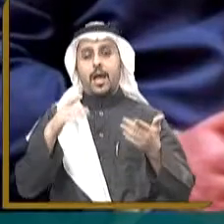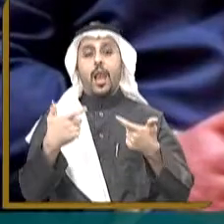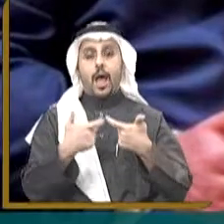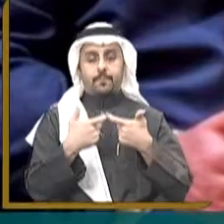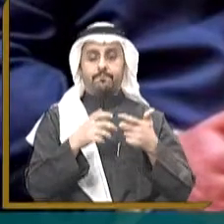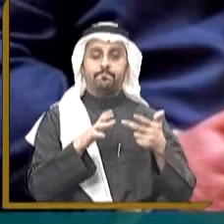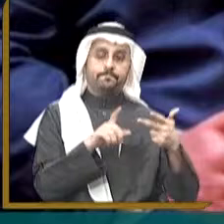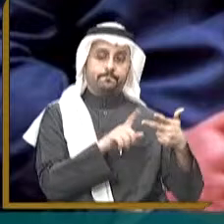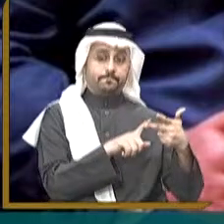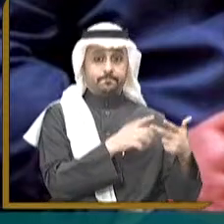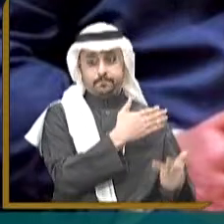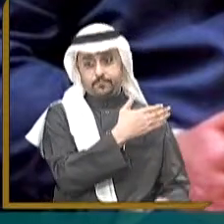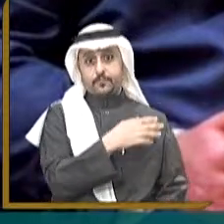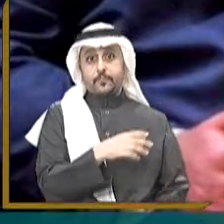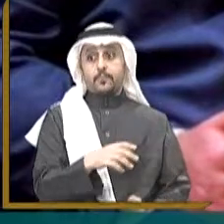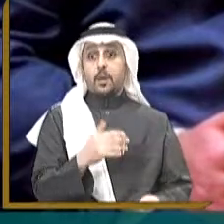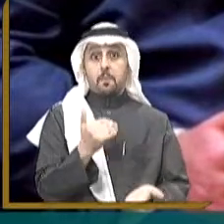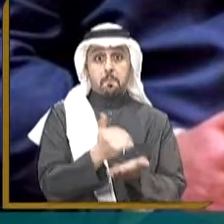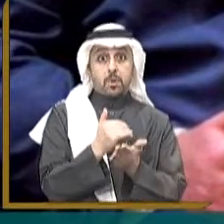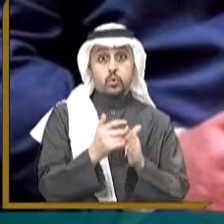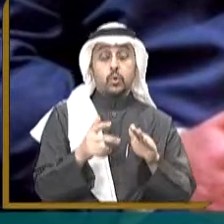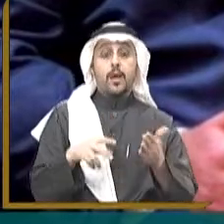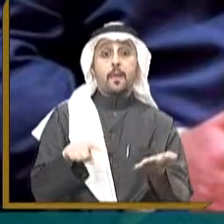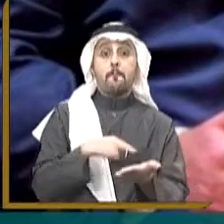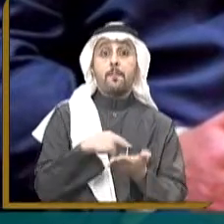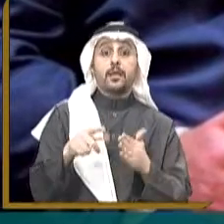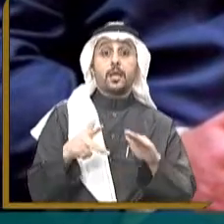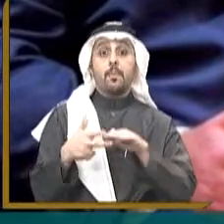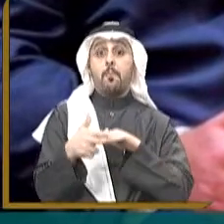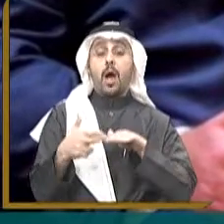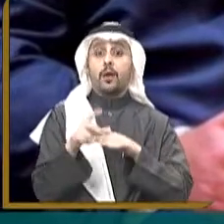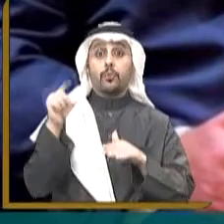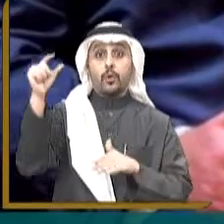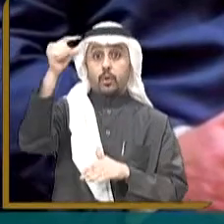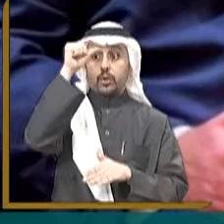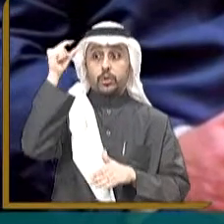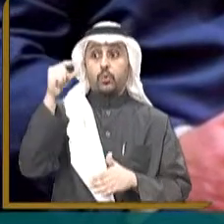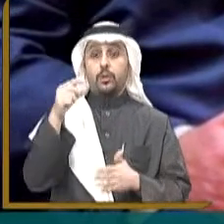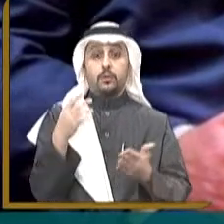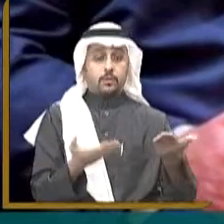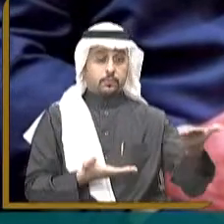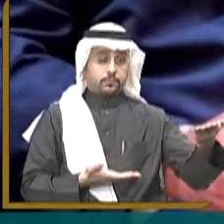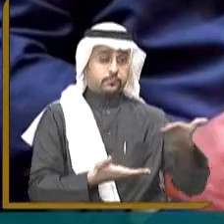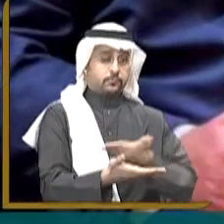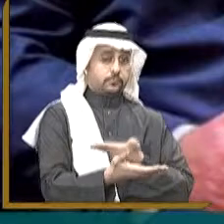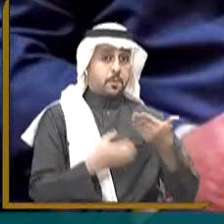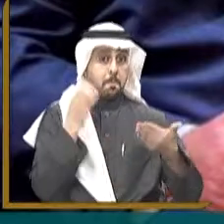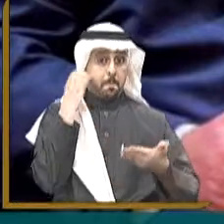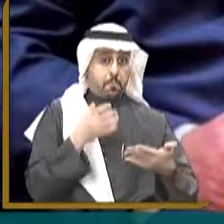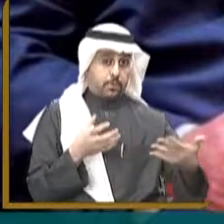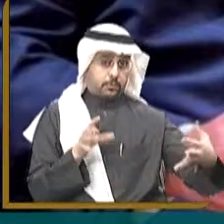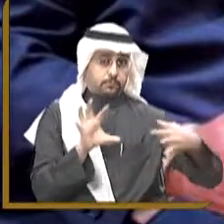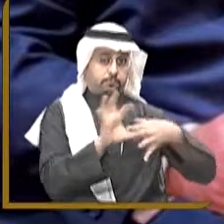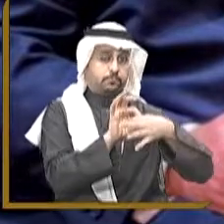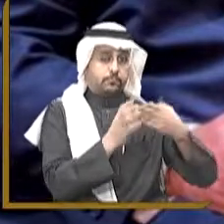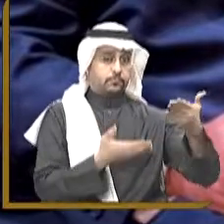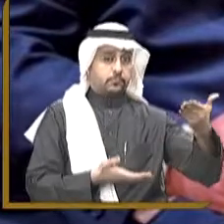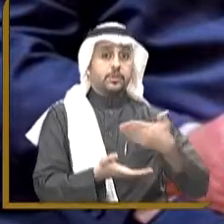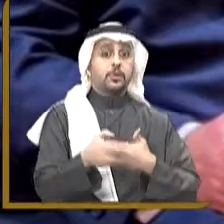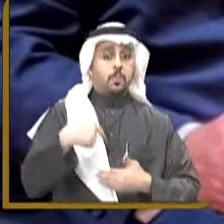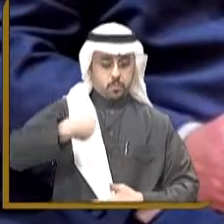سمو ولي العهد يستقبل الأمين العام للمكتب الدولي للمعارض ويستعرض معه ملف المملكة لاستضافة معرض الرياض